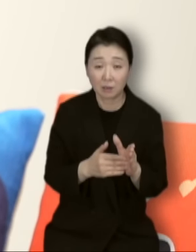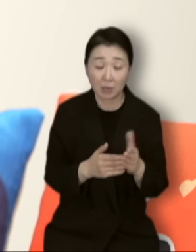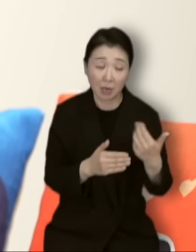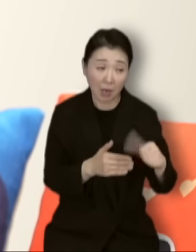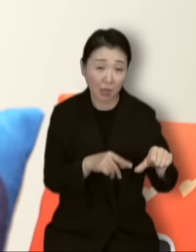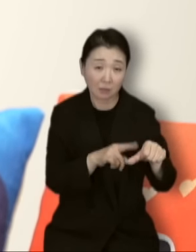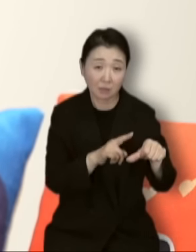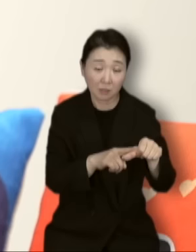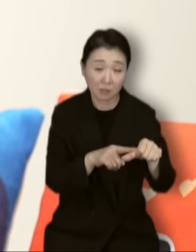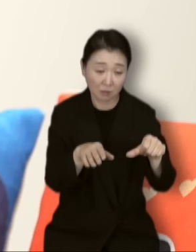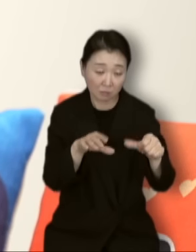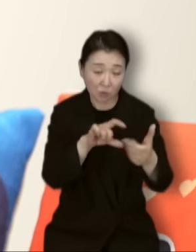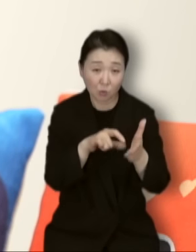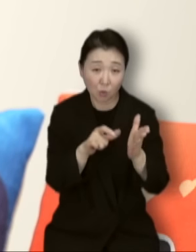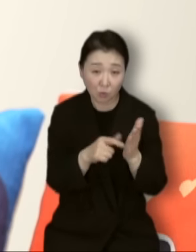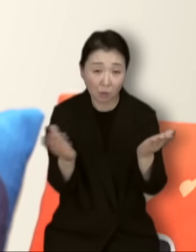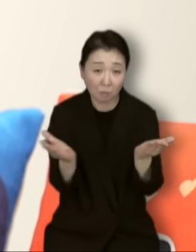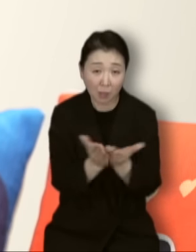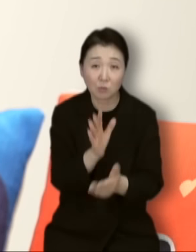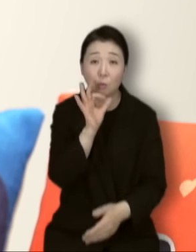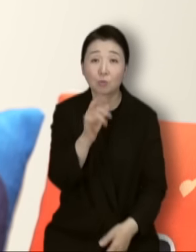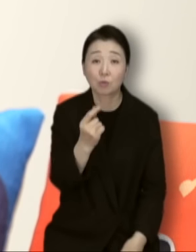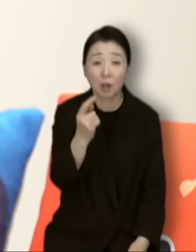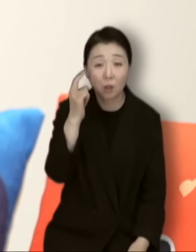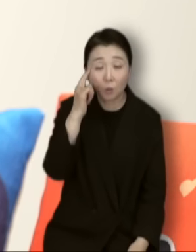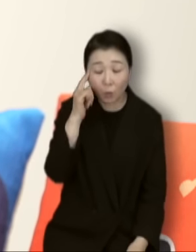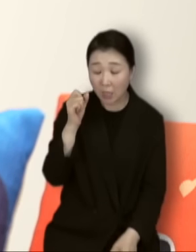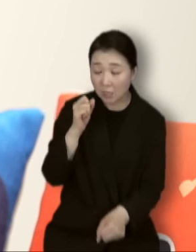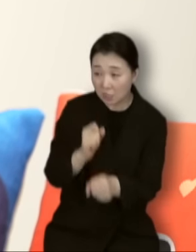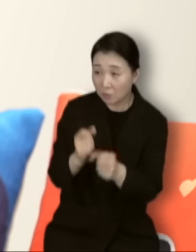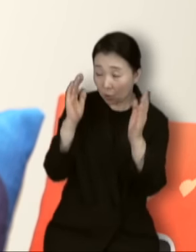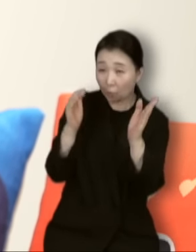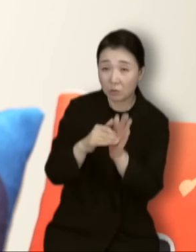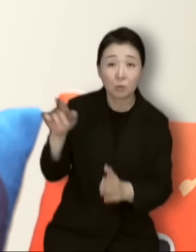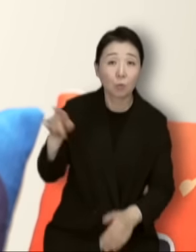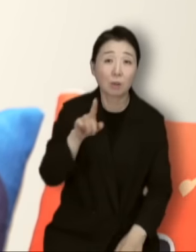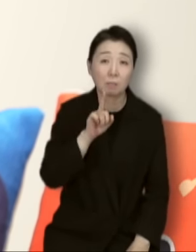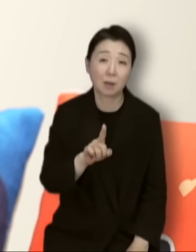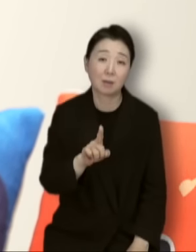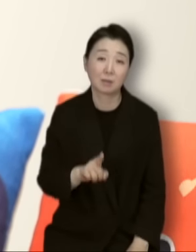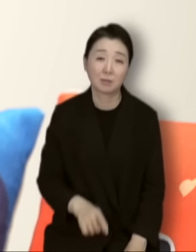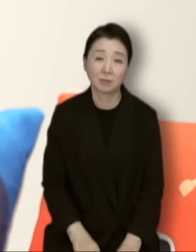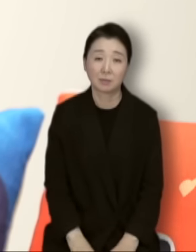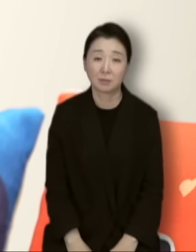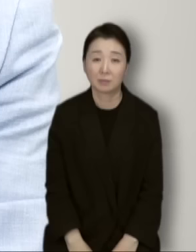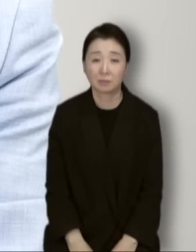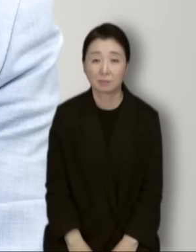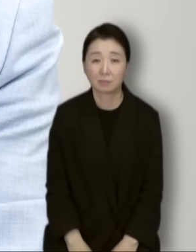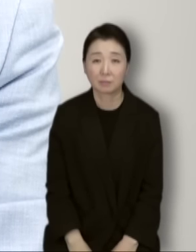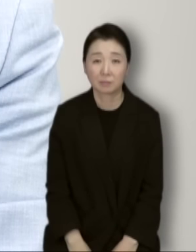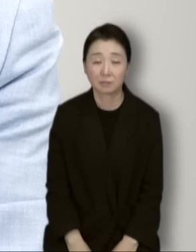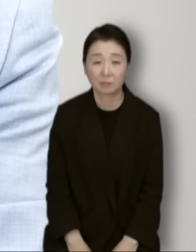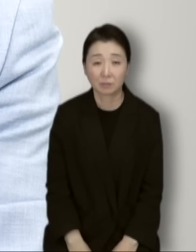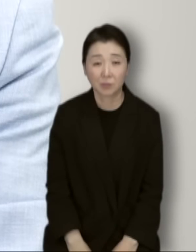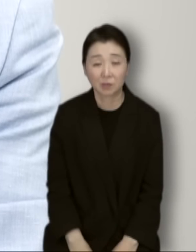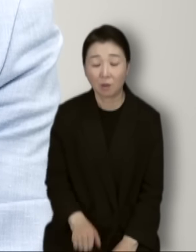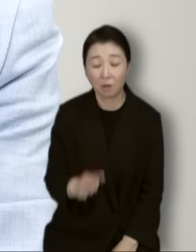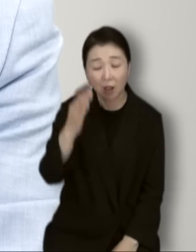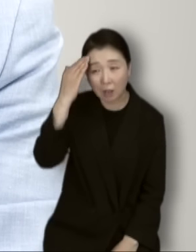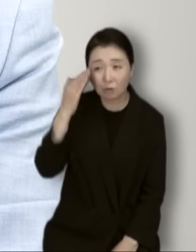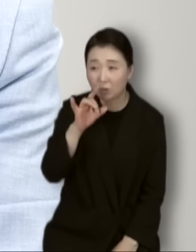그랬더니 아들님 수준에 그걸 마칠 수가 없어요 애들은 다 선행 학습해서 옵니다 이러는 거예요